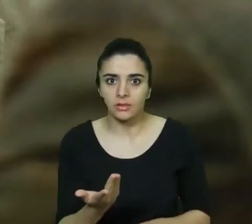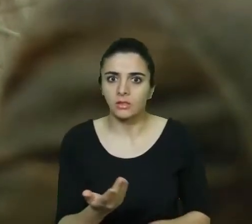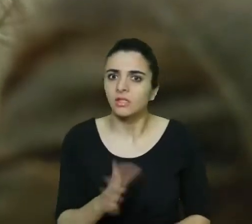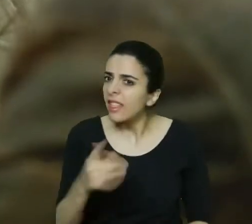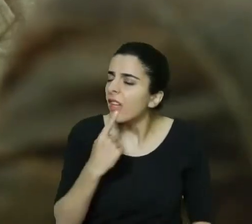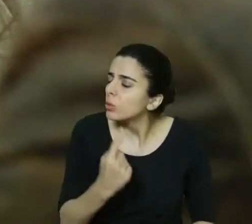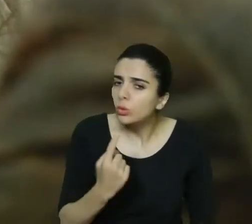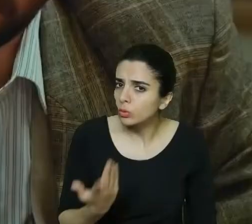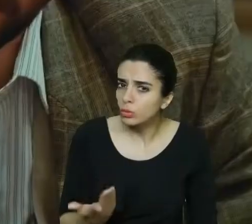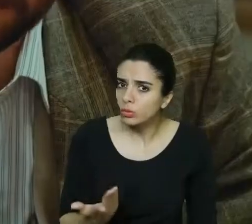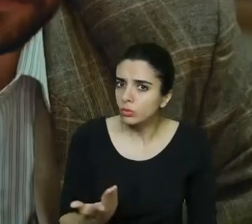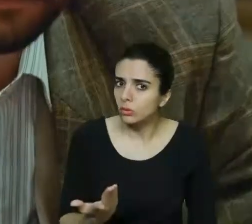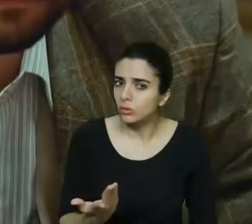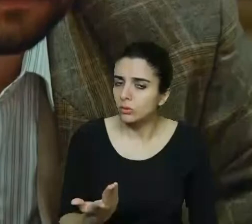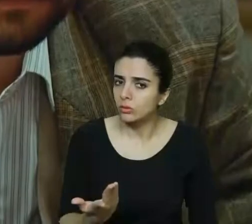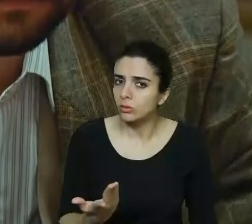Ya sen ne dedin Memdu abi?